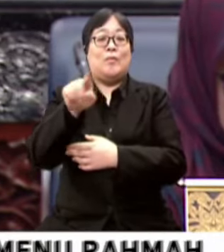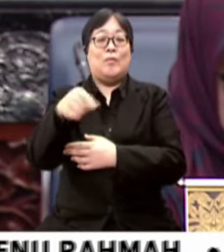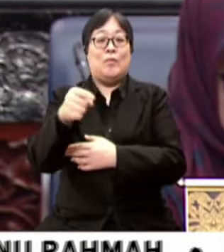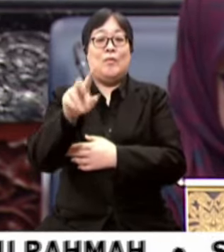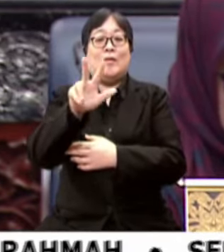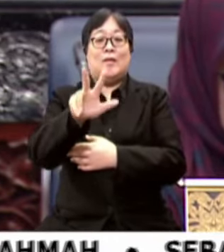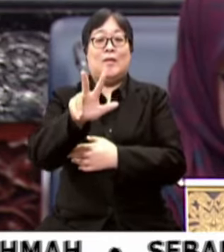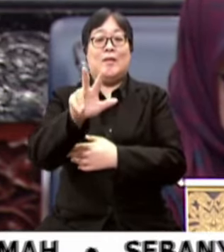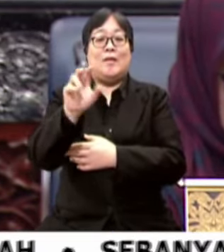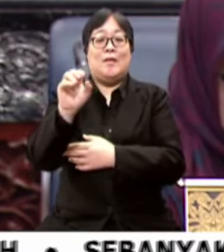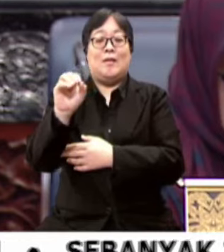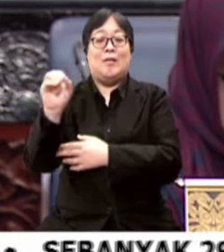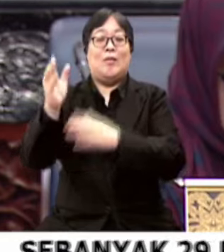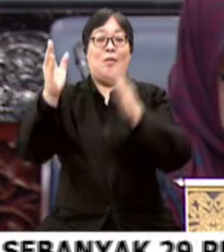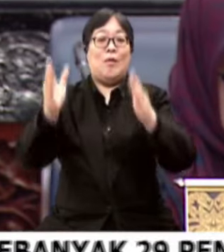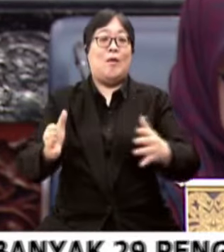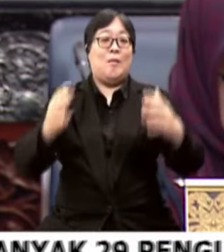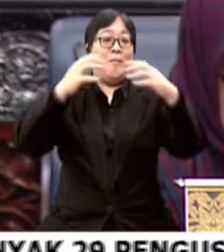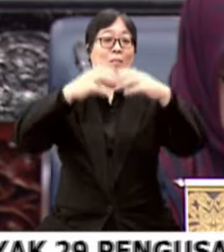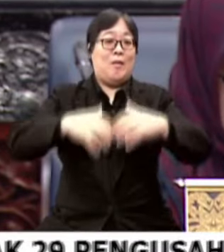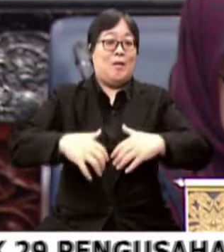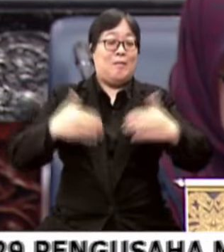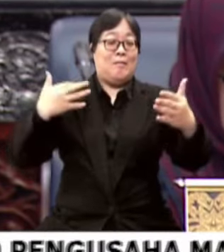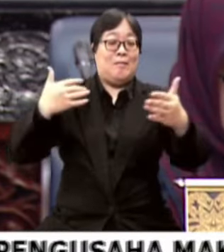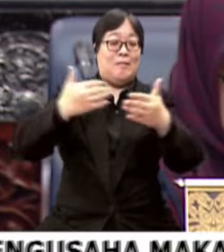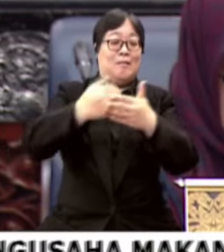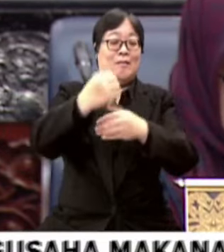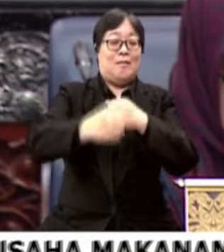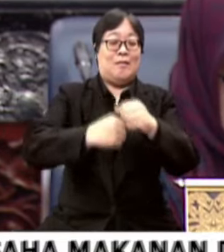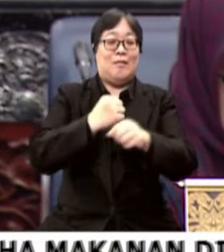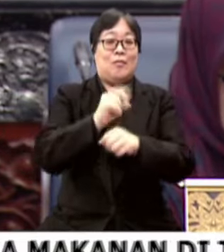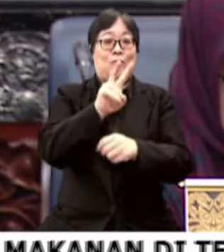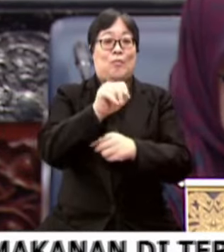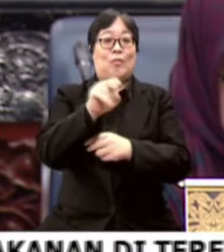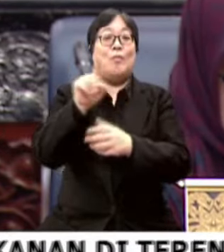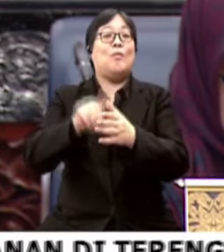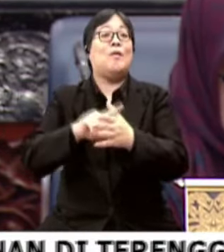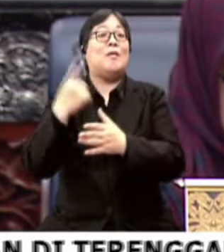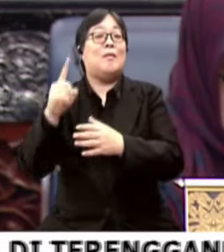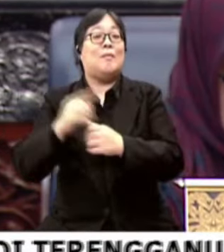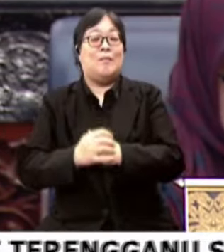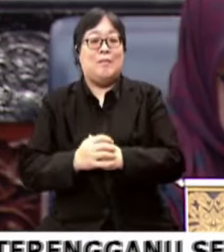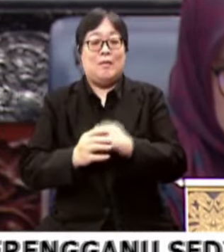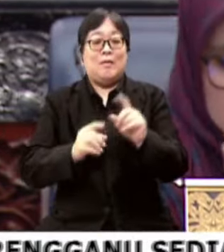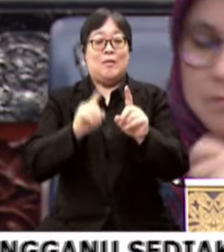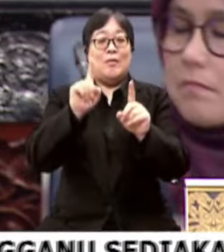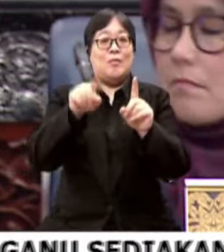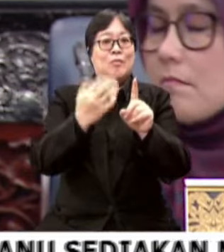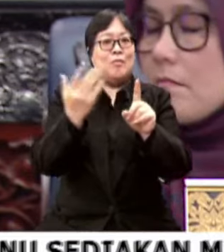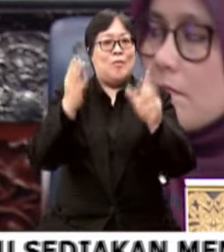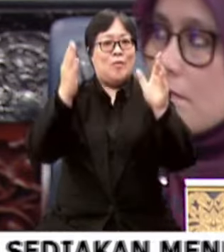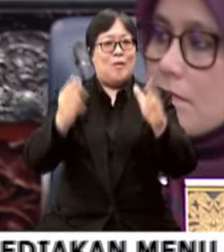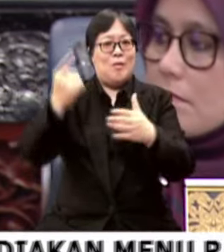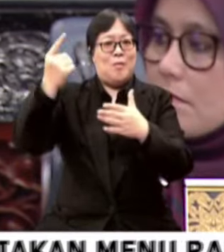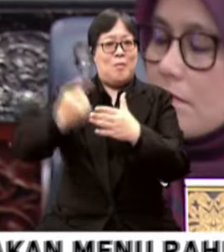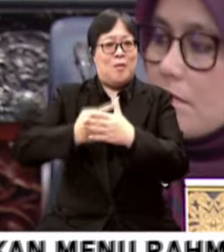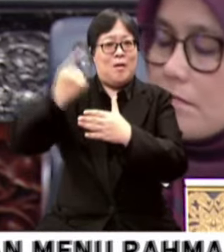270.300 orang sehingga November tahun 2020 1000 orang sebulan